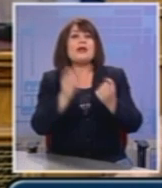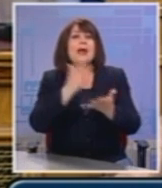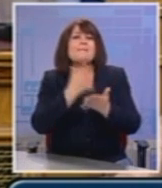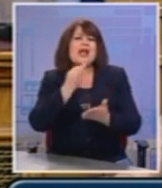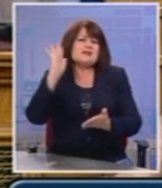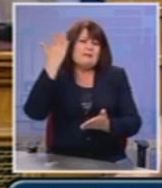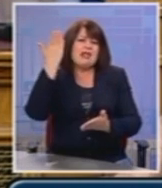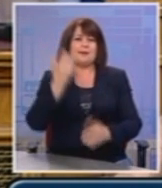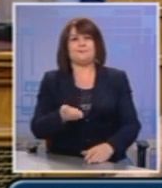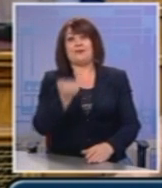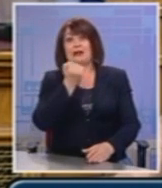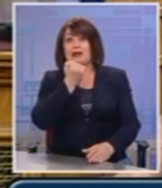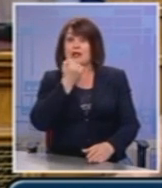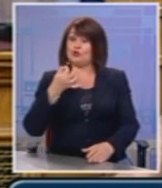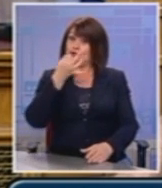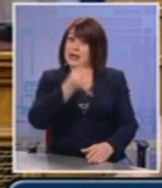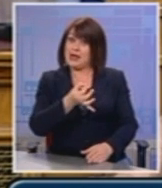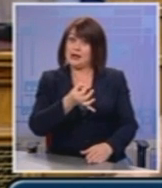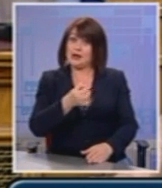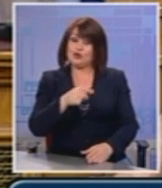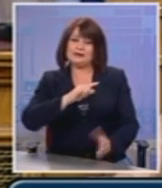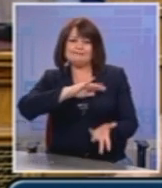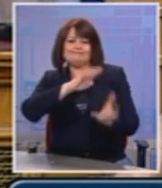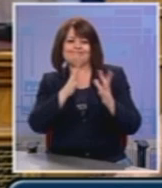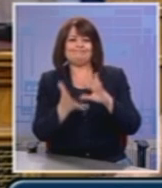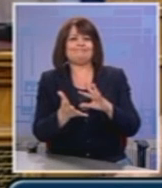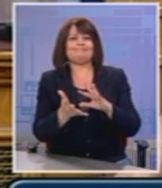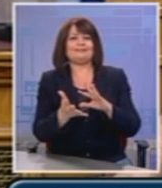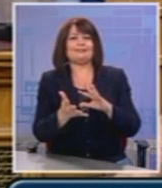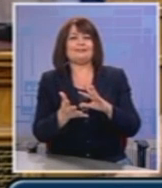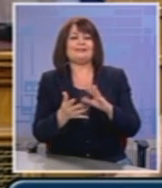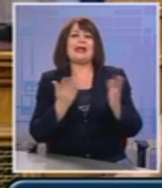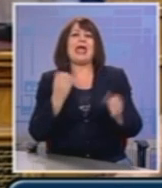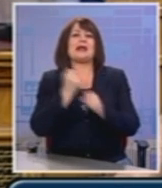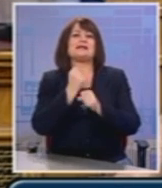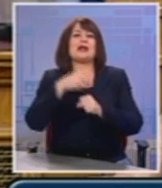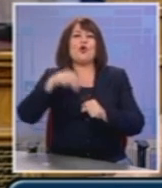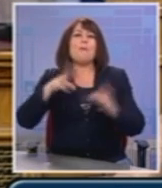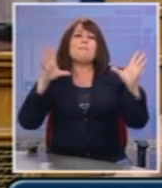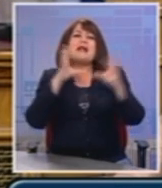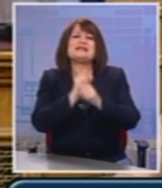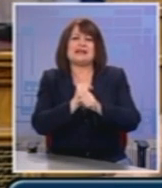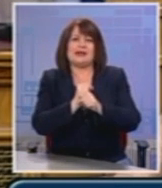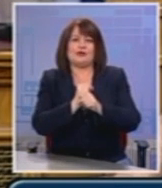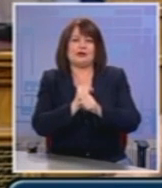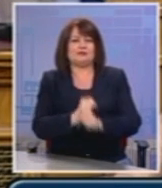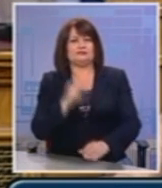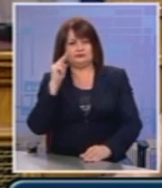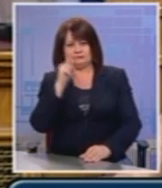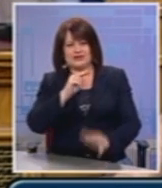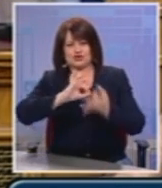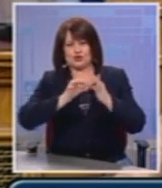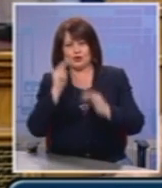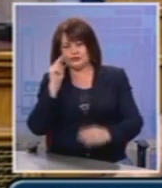λανθασμένα λέγεται ότι πρόκειται για επιστροφή σε έναν δήθεν εργασιακό μεσαίωνα η ψυχρή ματιά του ιστορικού